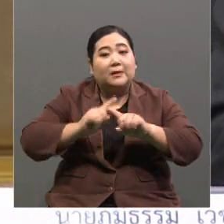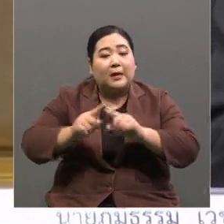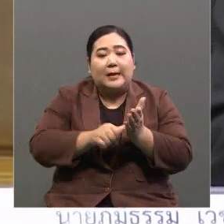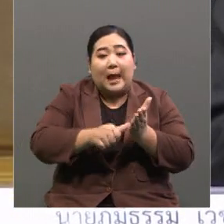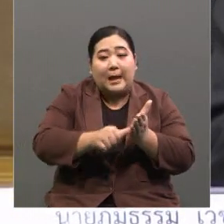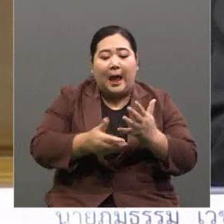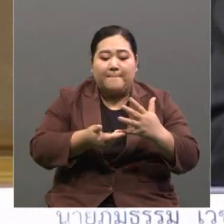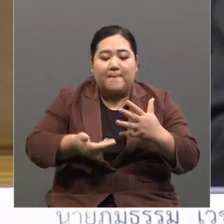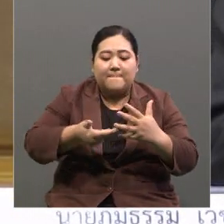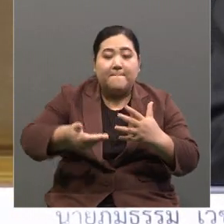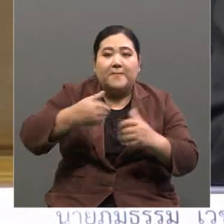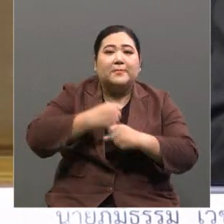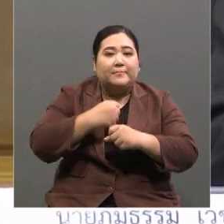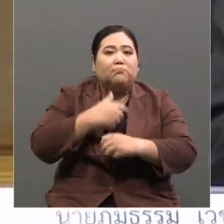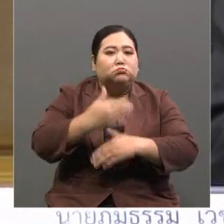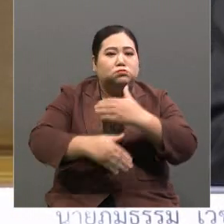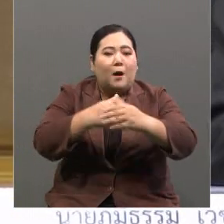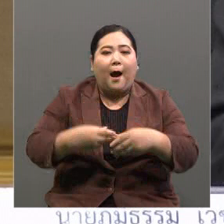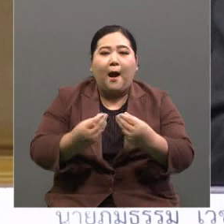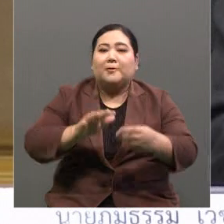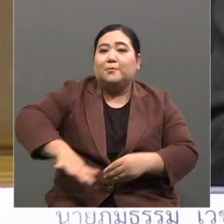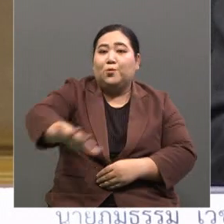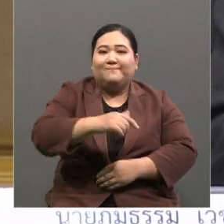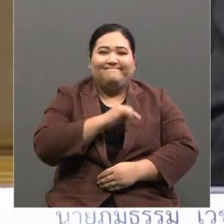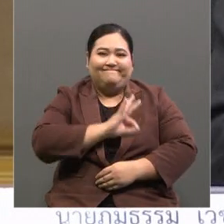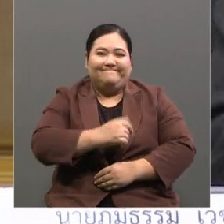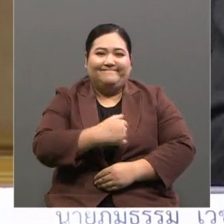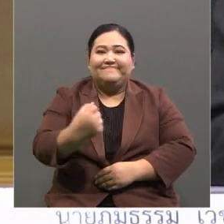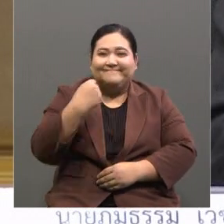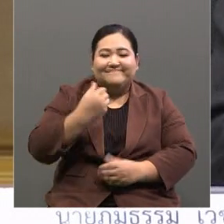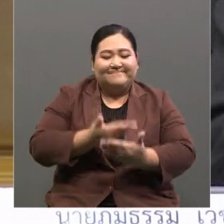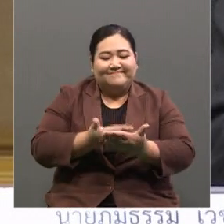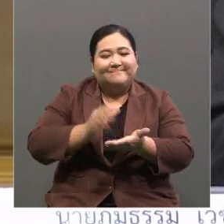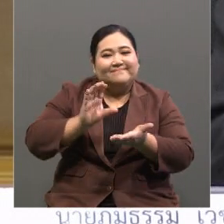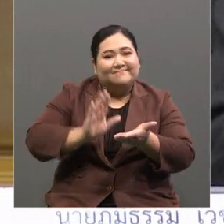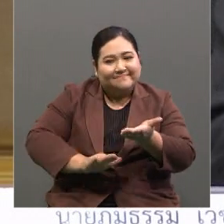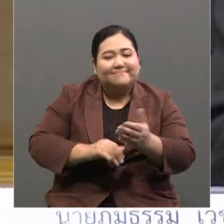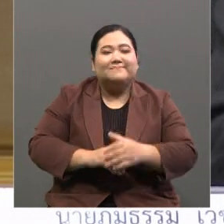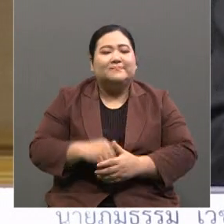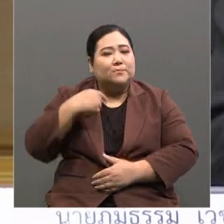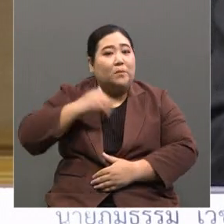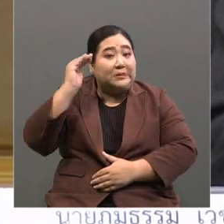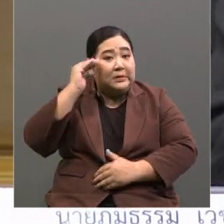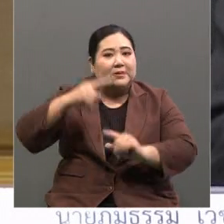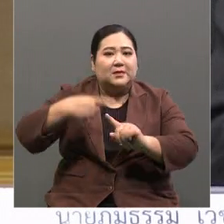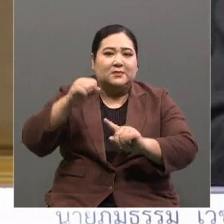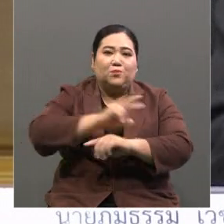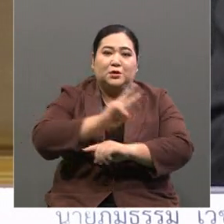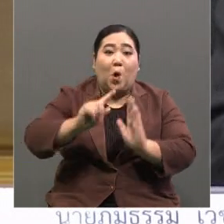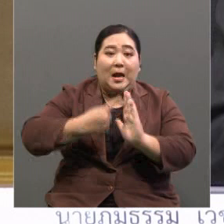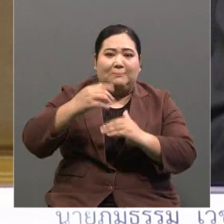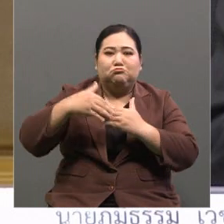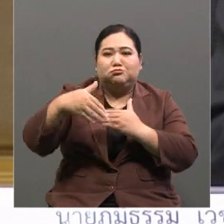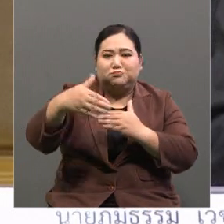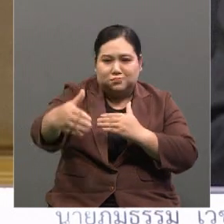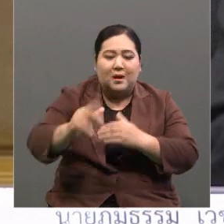ไปเป็นขั้นต้นนะครับเพื่อจะสร้างความมั่นใจให้เกิดขึ้นในการที่จะลดลงก็ผมเชื่อว่าวันที่2เป็นต้นไปนะครับเ